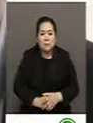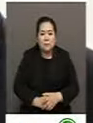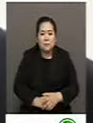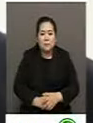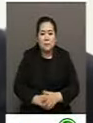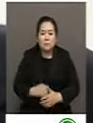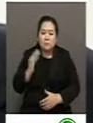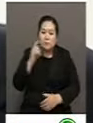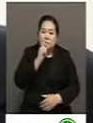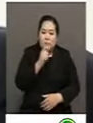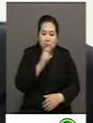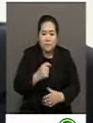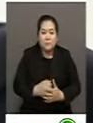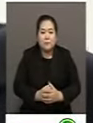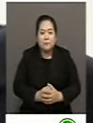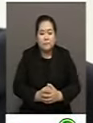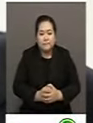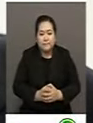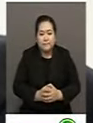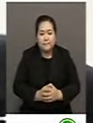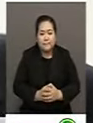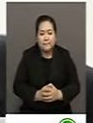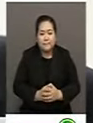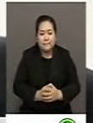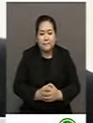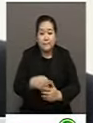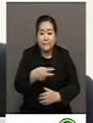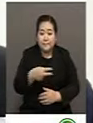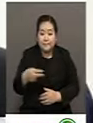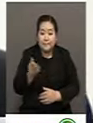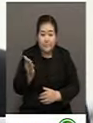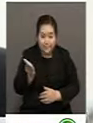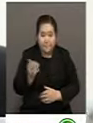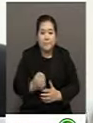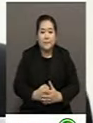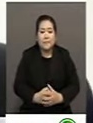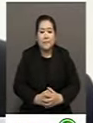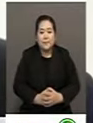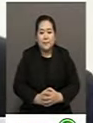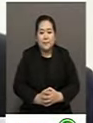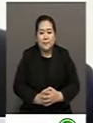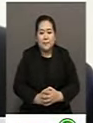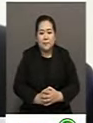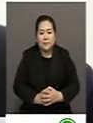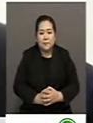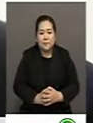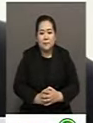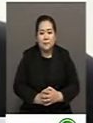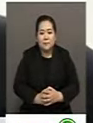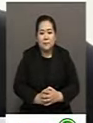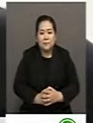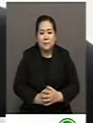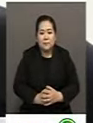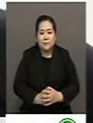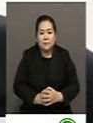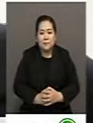No, not nothing at all. You see, work in these regions of the planet, I caught a lot of malaria. I break